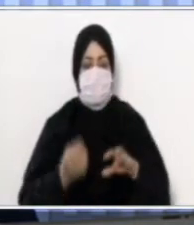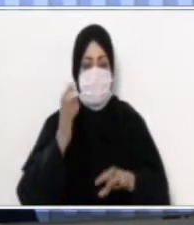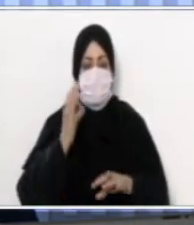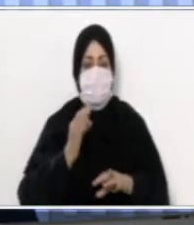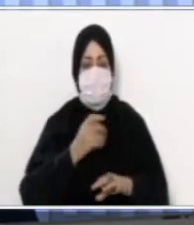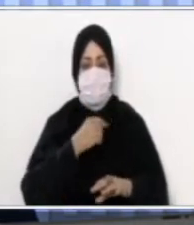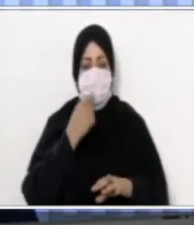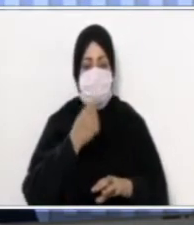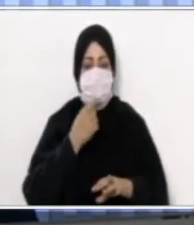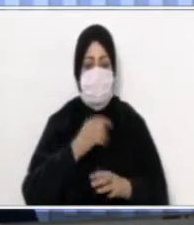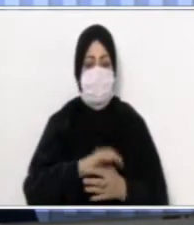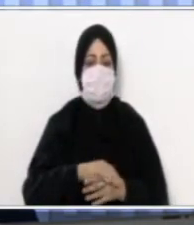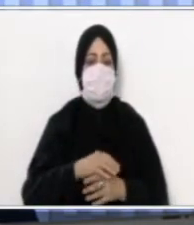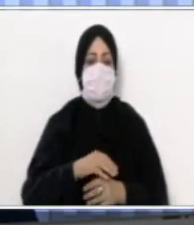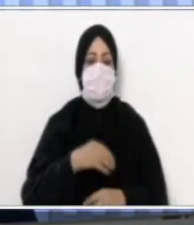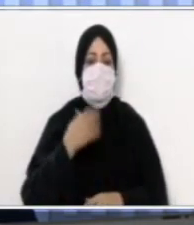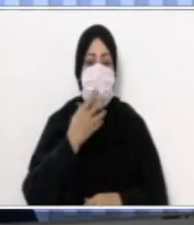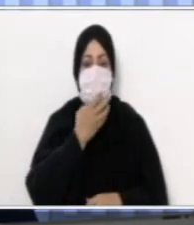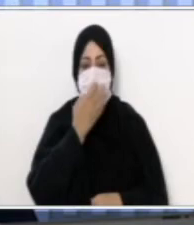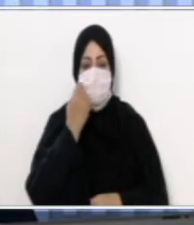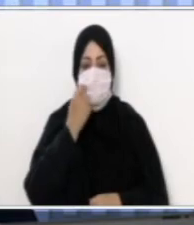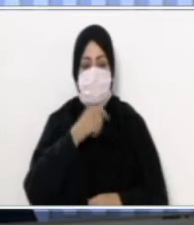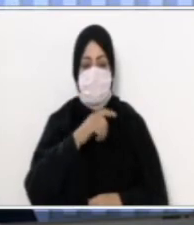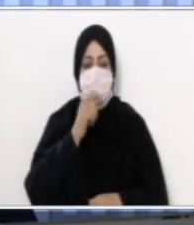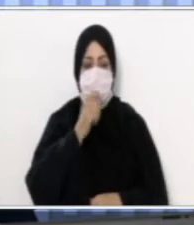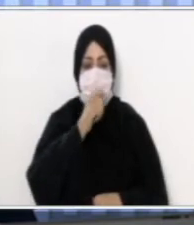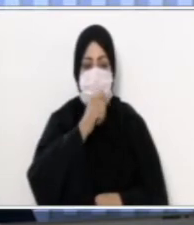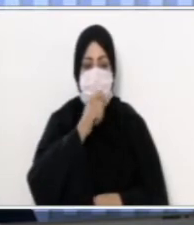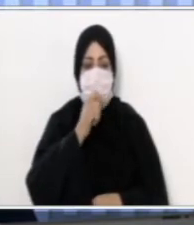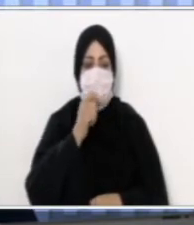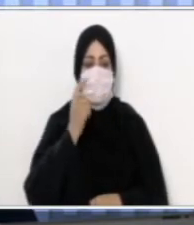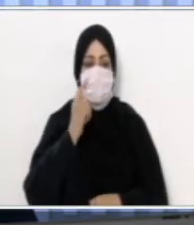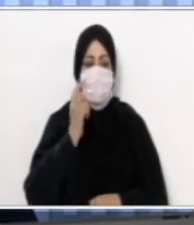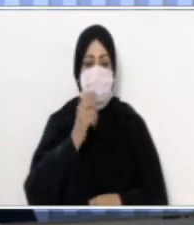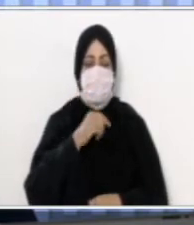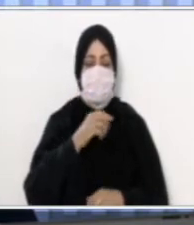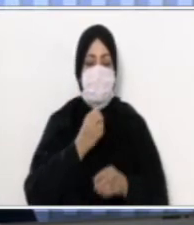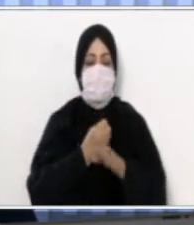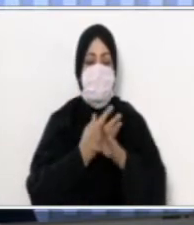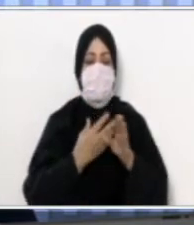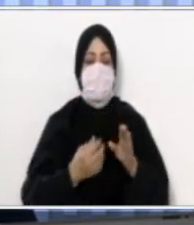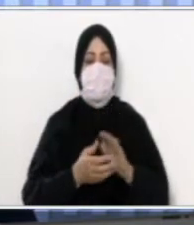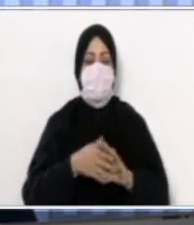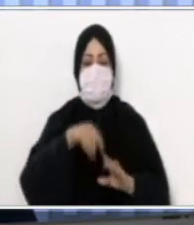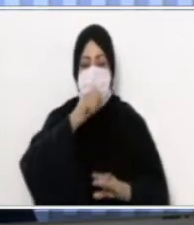مثل الشيخ أنا اليوم صليت الفجر وخيام مضمضة فمي وحكى معناه معجون أسنان جاي. المعجون أم تستعملتيه يا أخت فوزية؟ لا لما